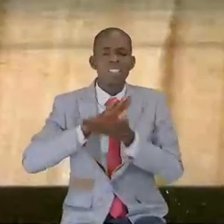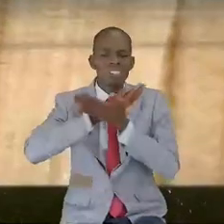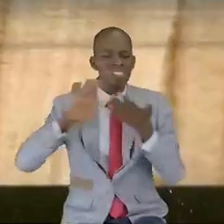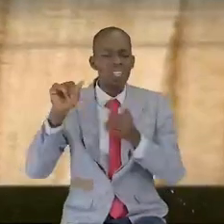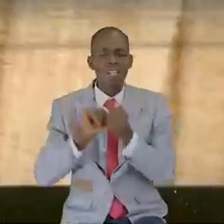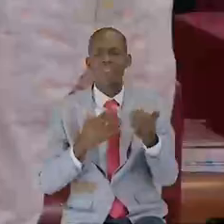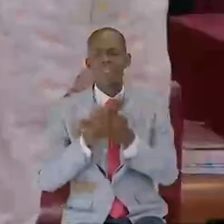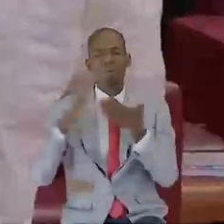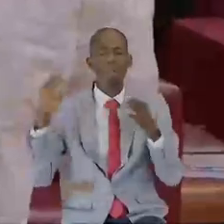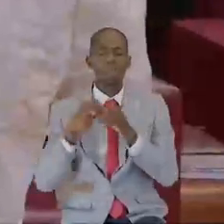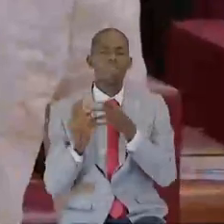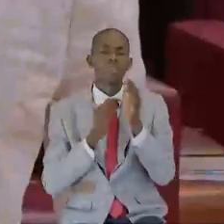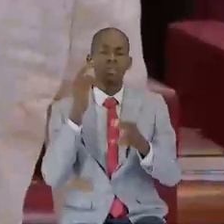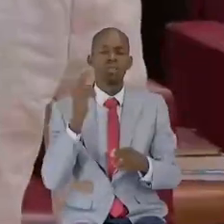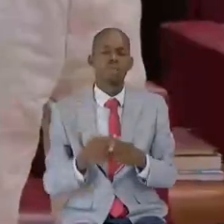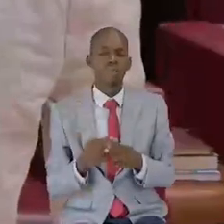de Jésus.